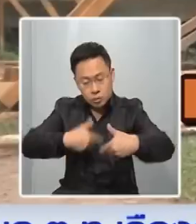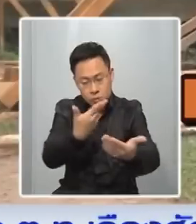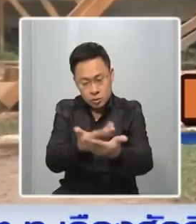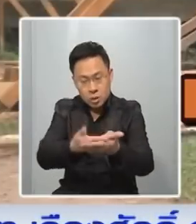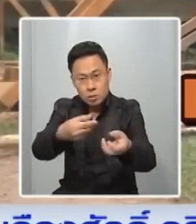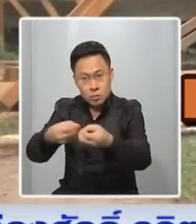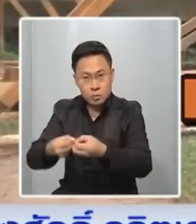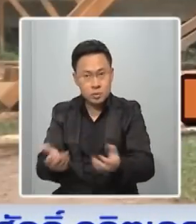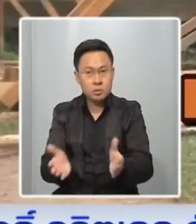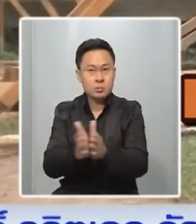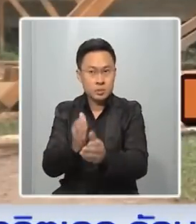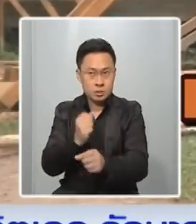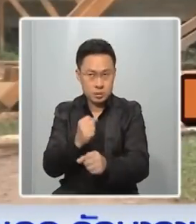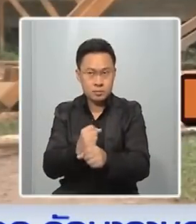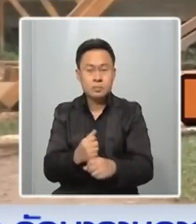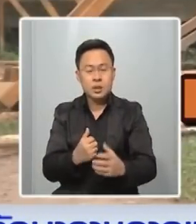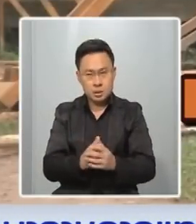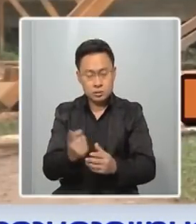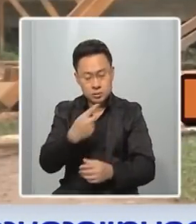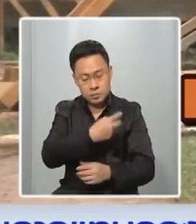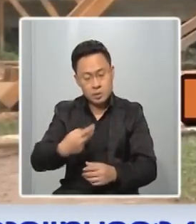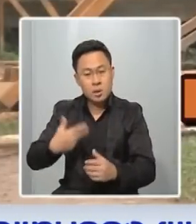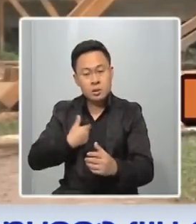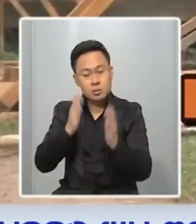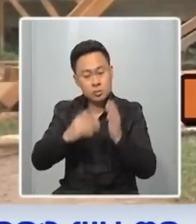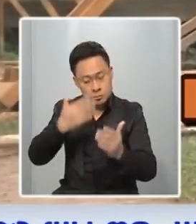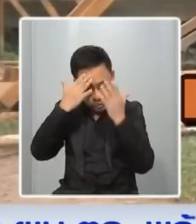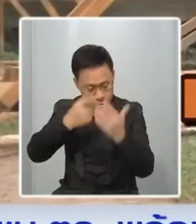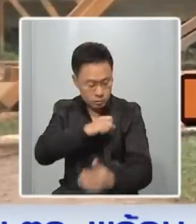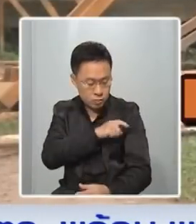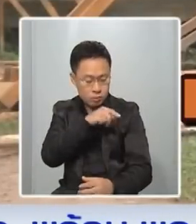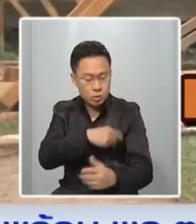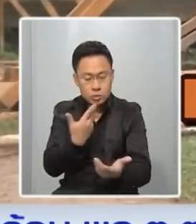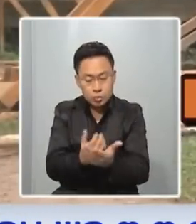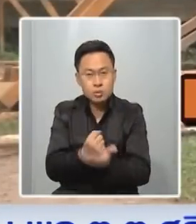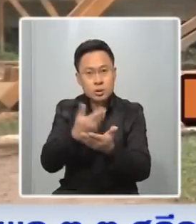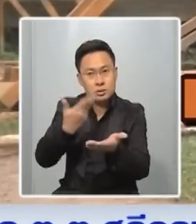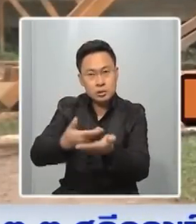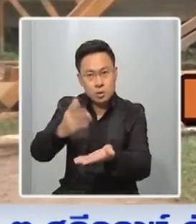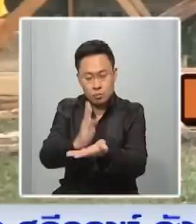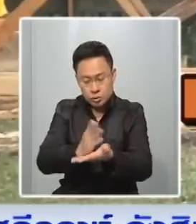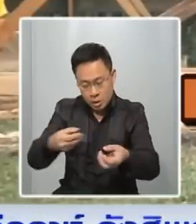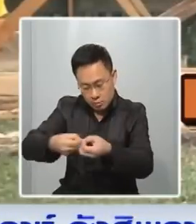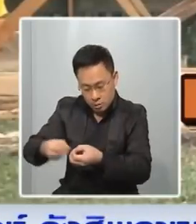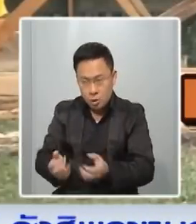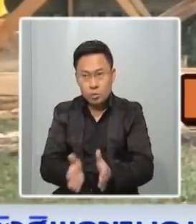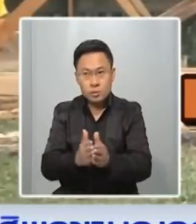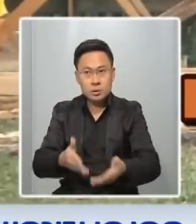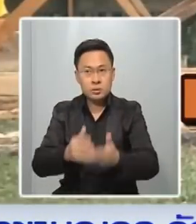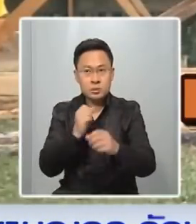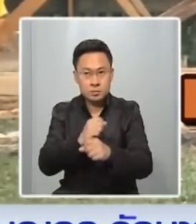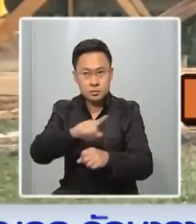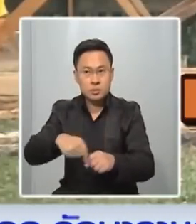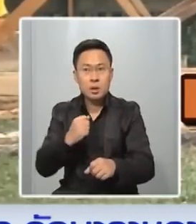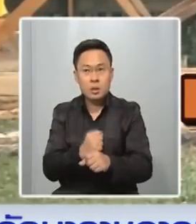าภาษาบ้านเราเขาเรียกว่ามาเก็บุลุหรือว่าบริจาคสุดก็สร้างขึ้นมาใหม่นะครับ เอาเลยกิจตาดอก